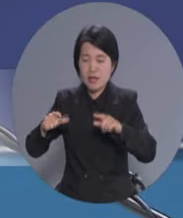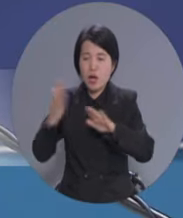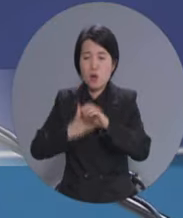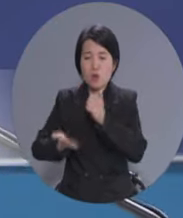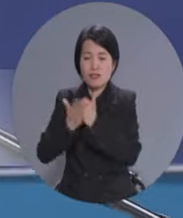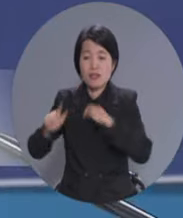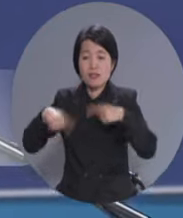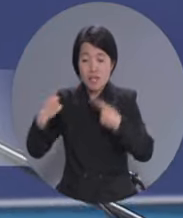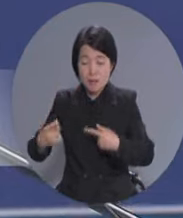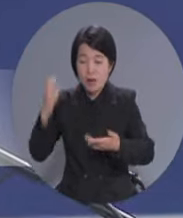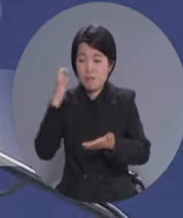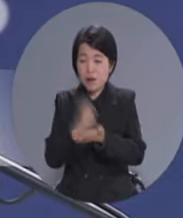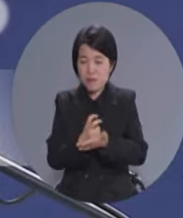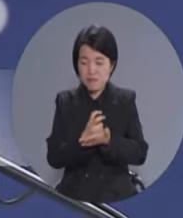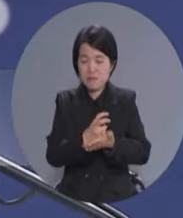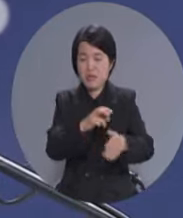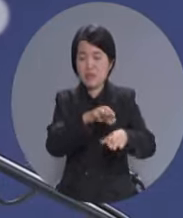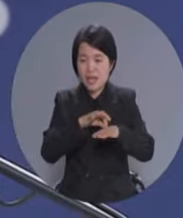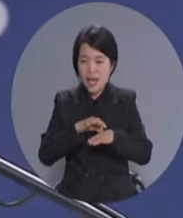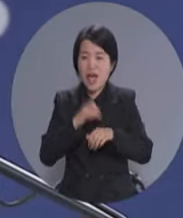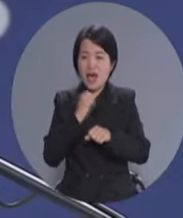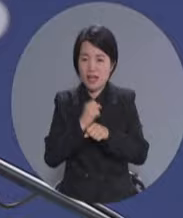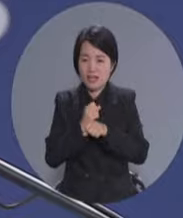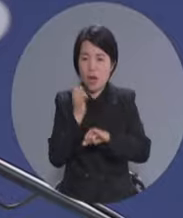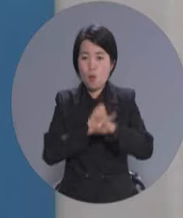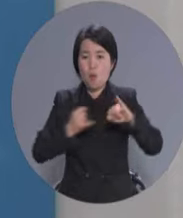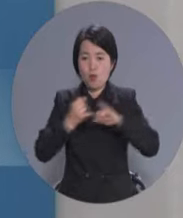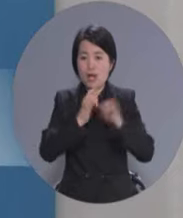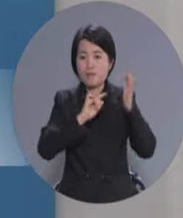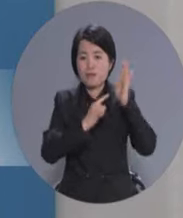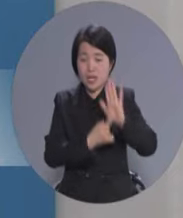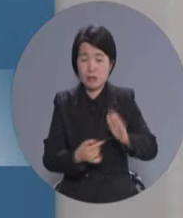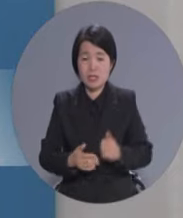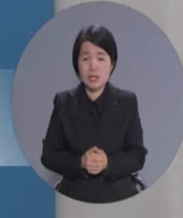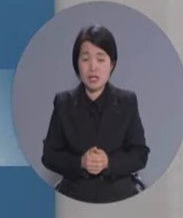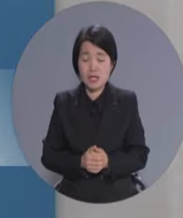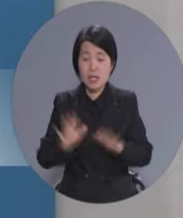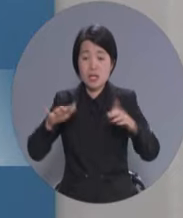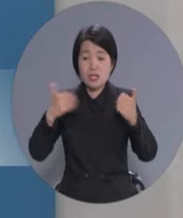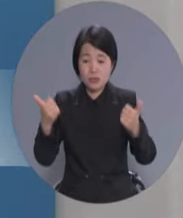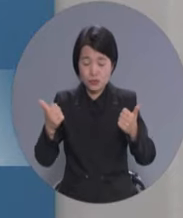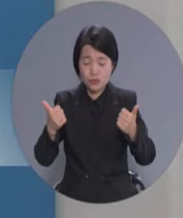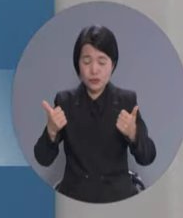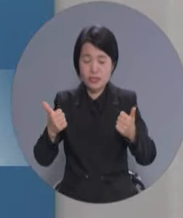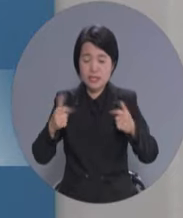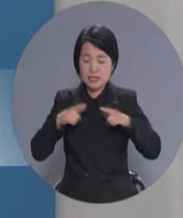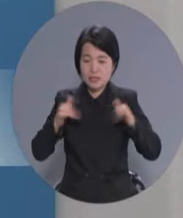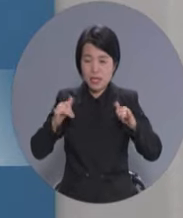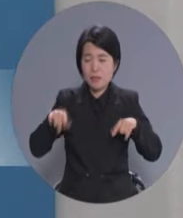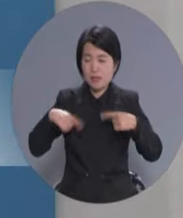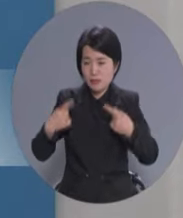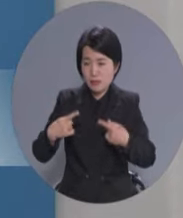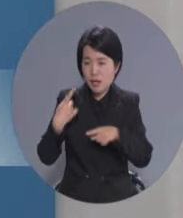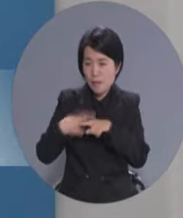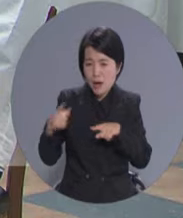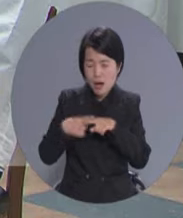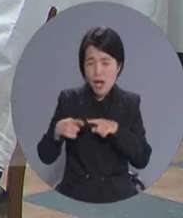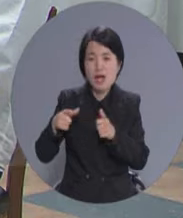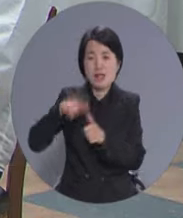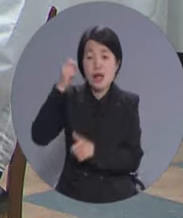대표공약으로 제시했습니다 시도의원 후보를 시들이 증다는